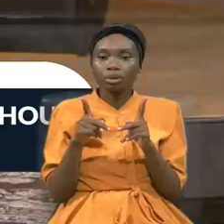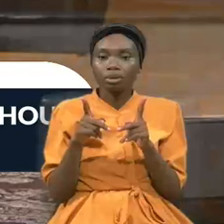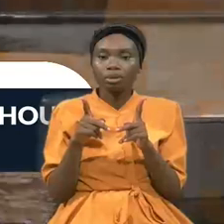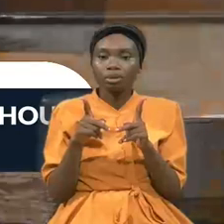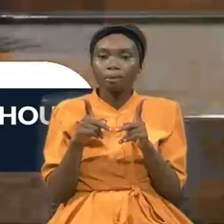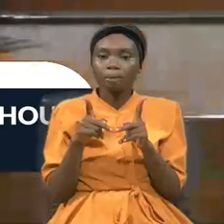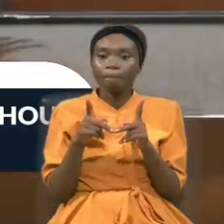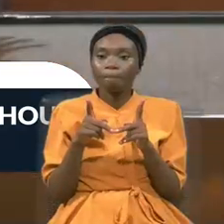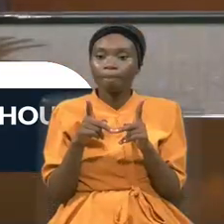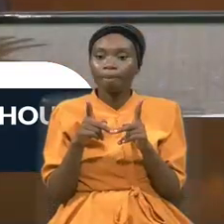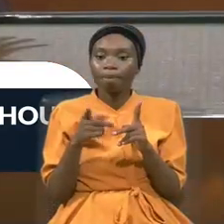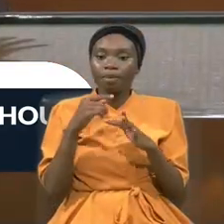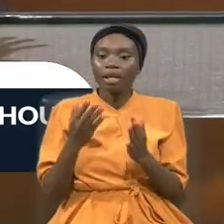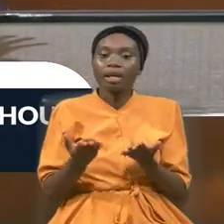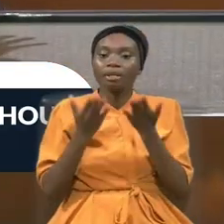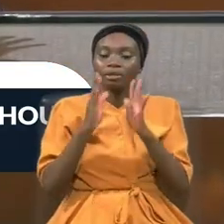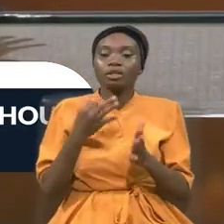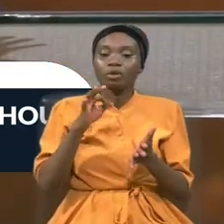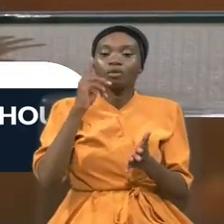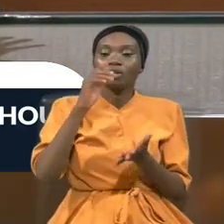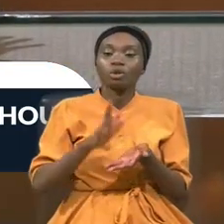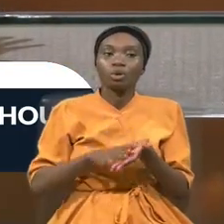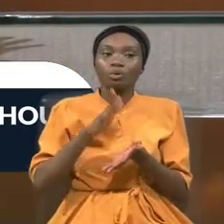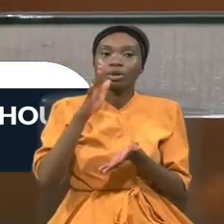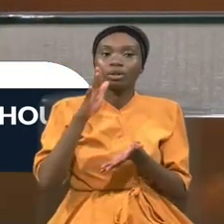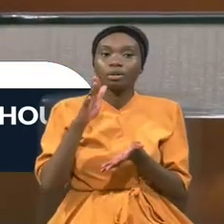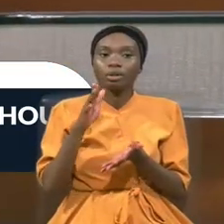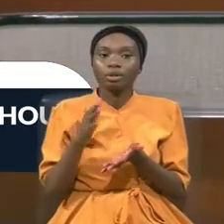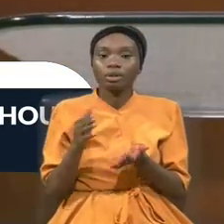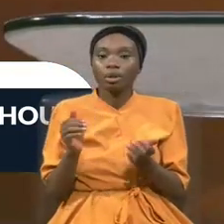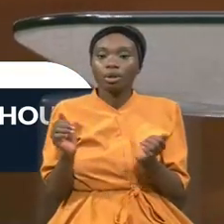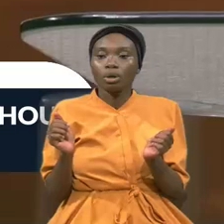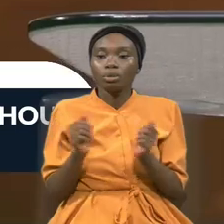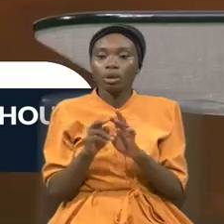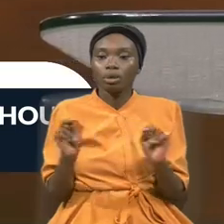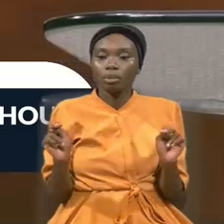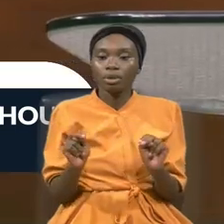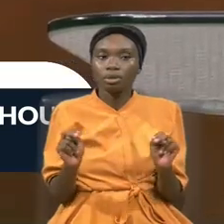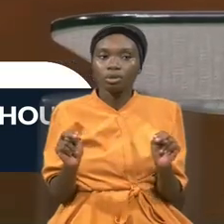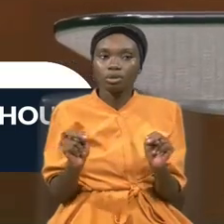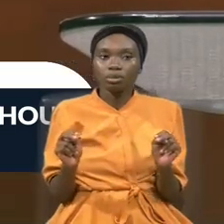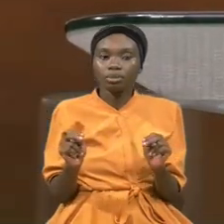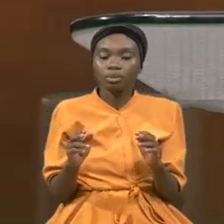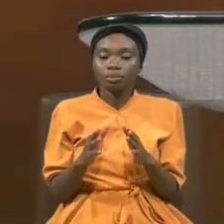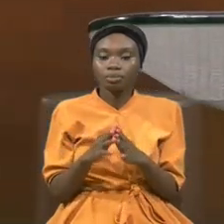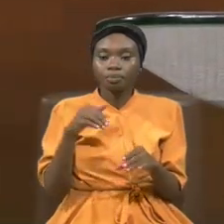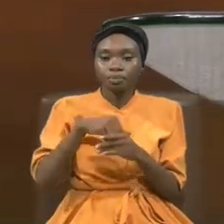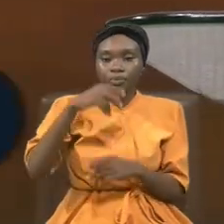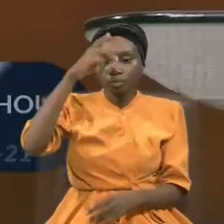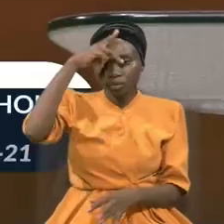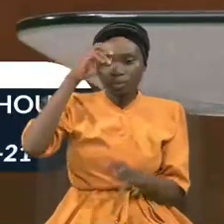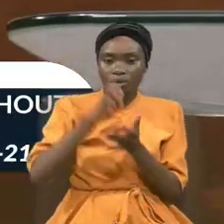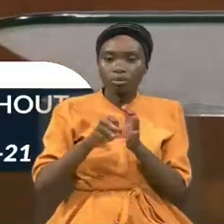Les promoteurs de sa gloire. Voyons, Proverbe 24.